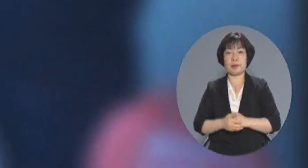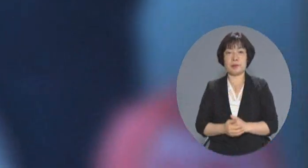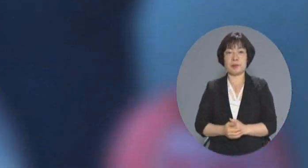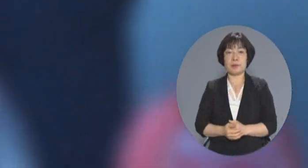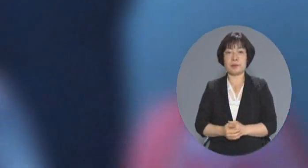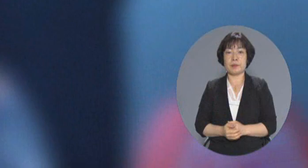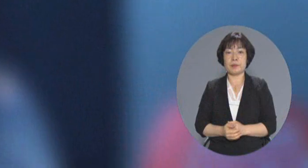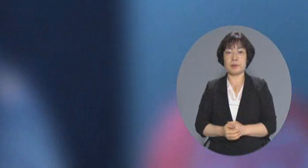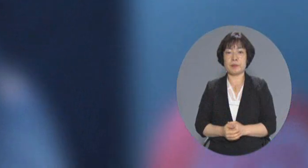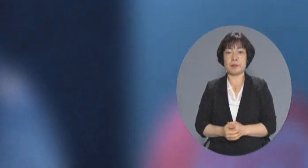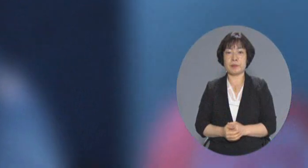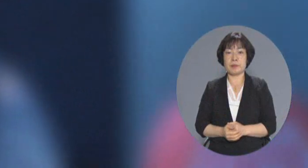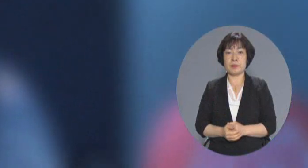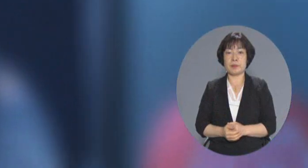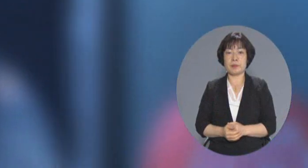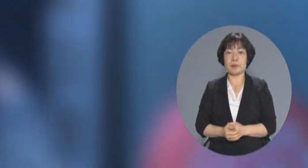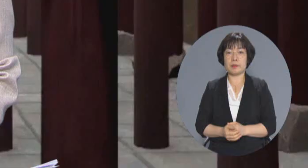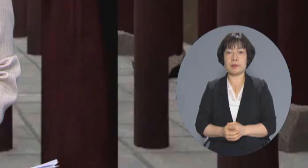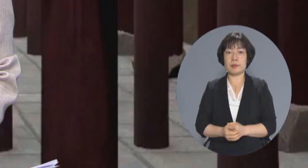뉴스 조희원입니다.